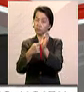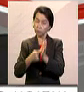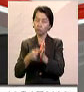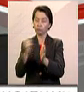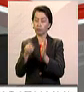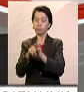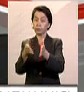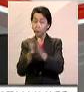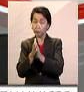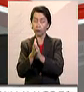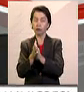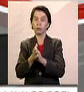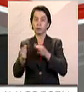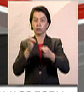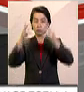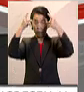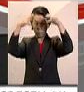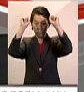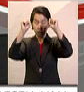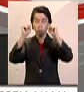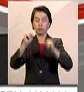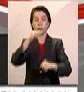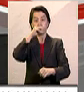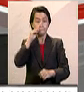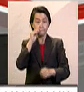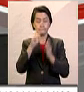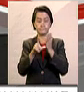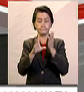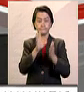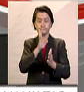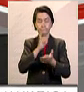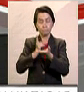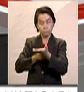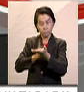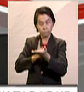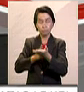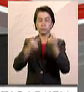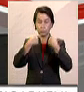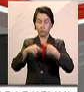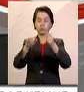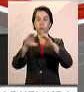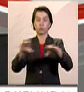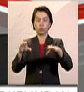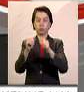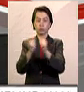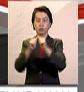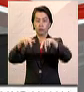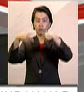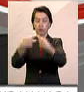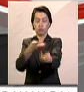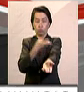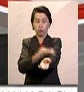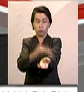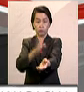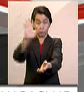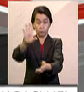dan permintaan. Jelas Presiden Bersatu Tan Sri Muhyiddin Yassin, rundingan mengenainya sedang dilakukan dengan Parti Warisan